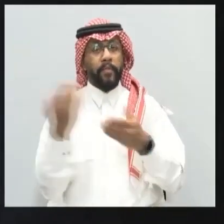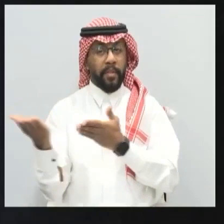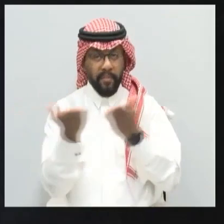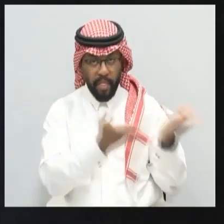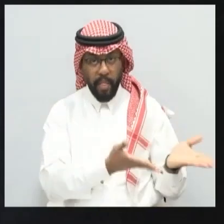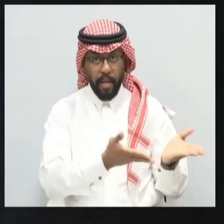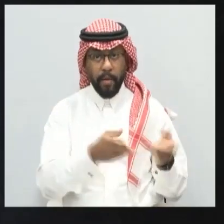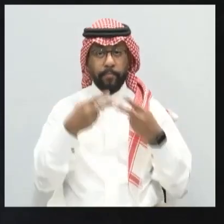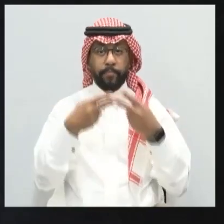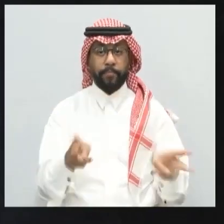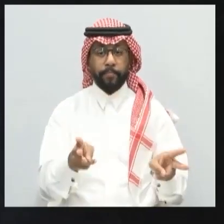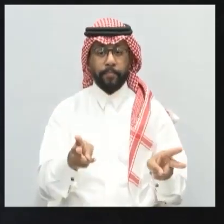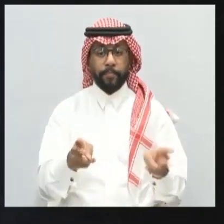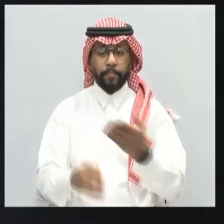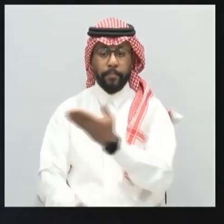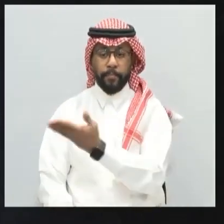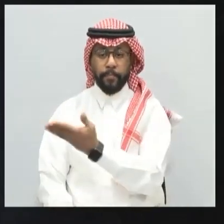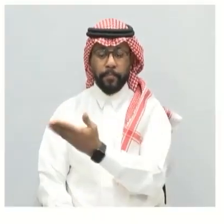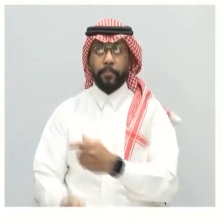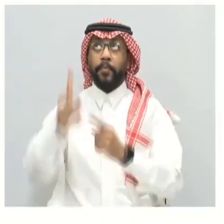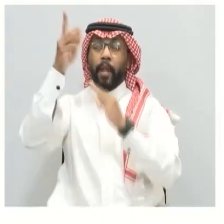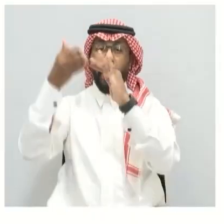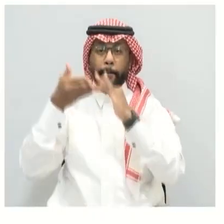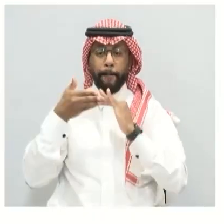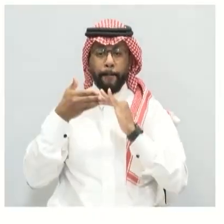فلنبدا معكم سويا على بركه